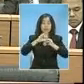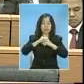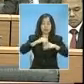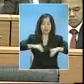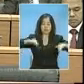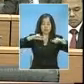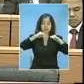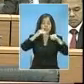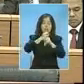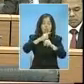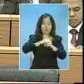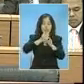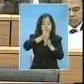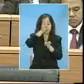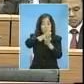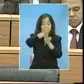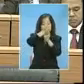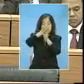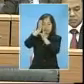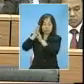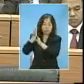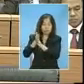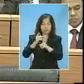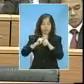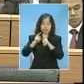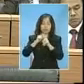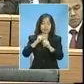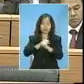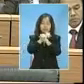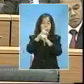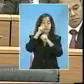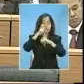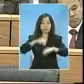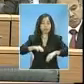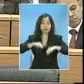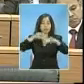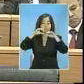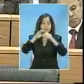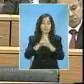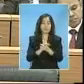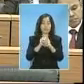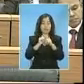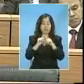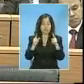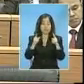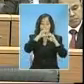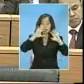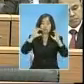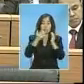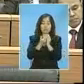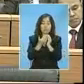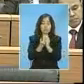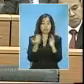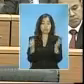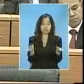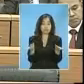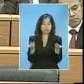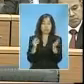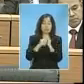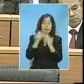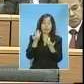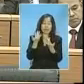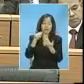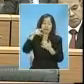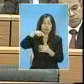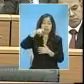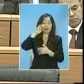กำแพงป้องกันน้ำท่วมทำทุกสิ่งที่จำเป็นเพื่อป้องกันน้ำท่วมแล้วครับแต่รัฐบาลเองไม่มีเงินครับต้องรอพระราช